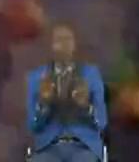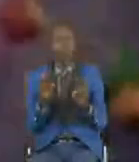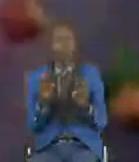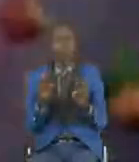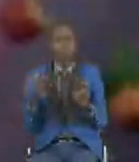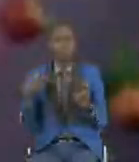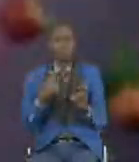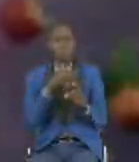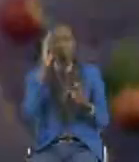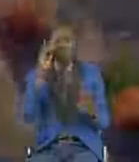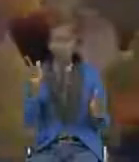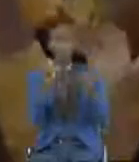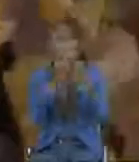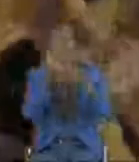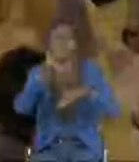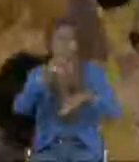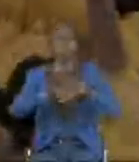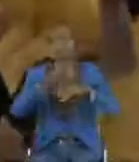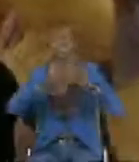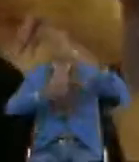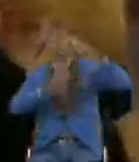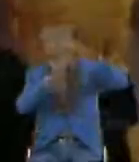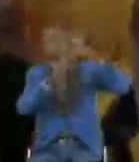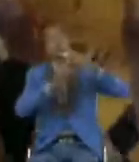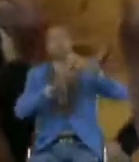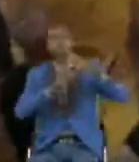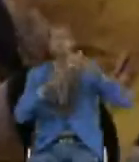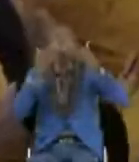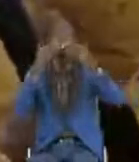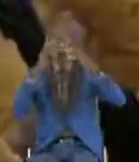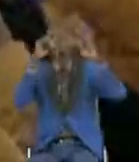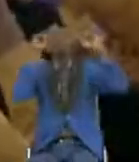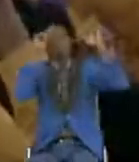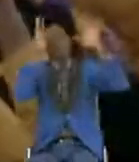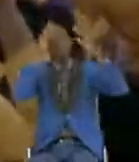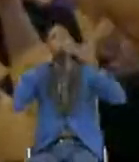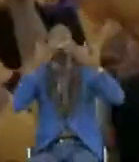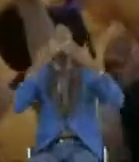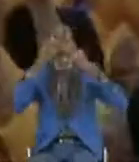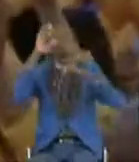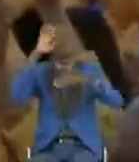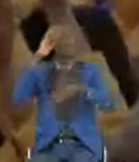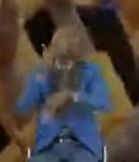Nous nous rencontrerons au sommet de la montagne. Merci Père. Merci Fils.